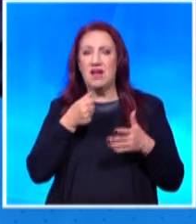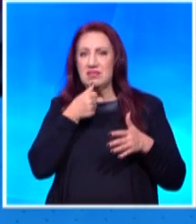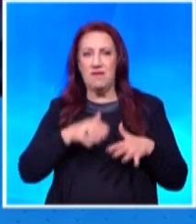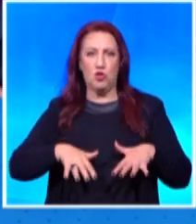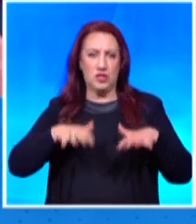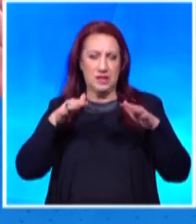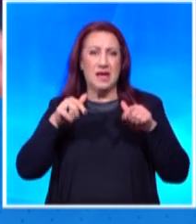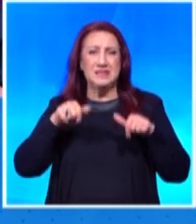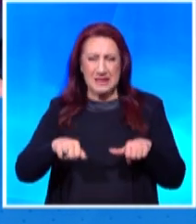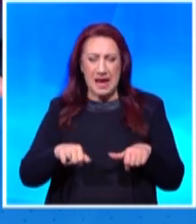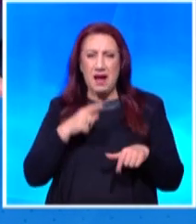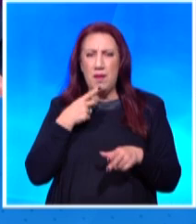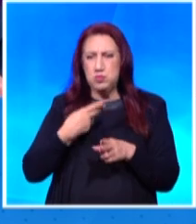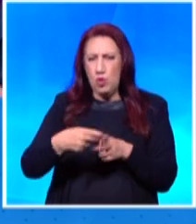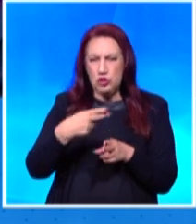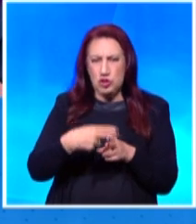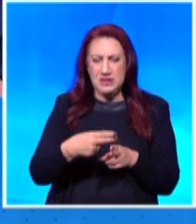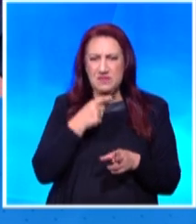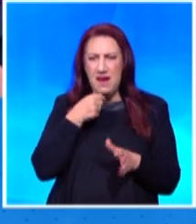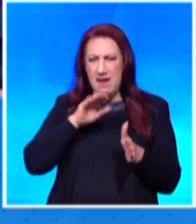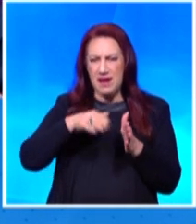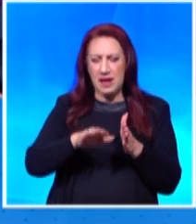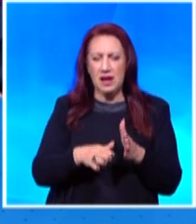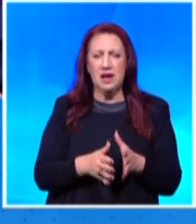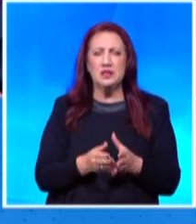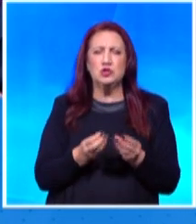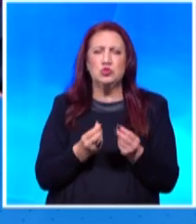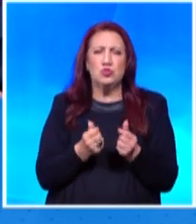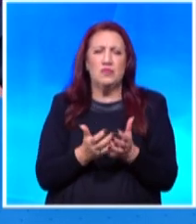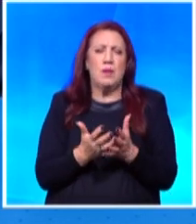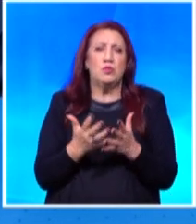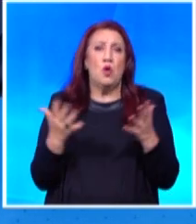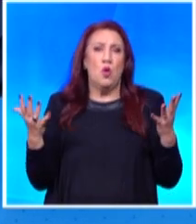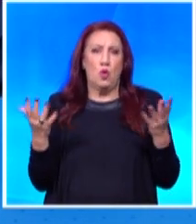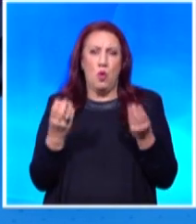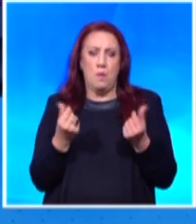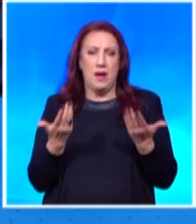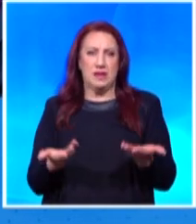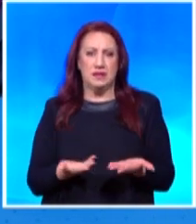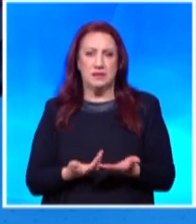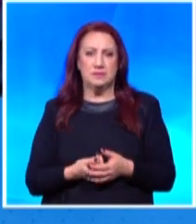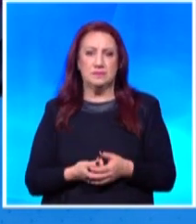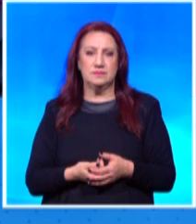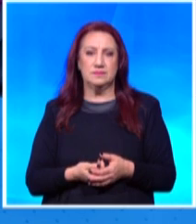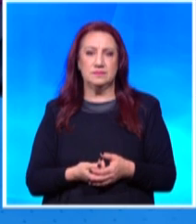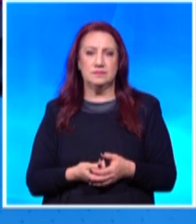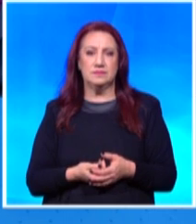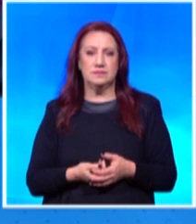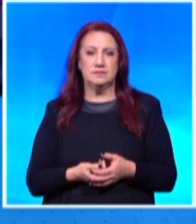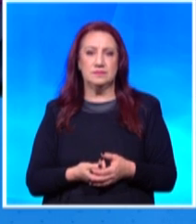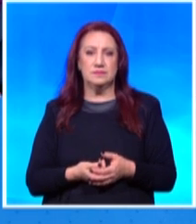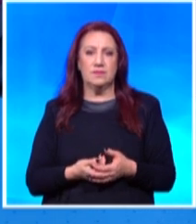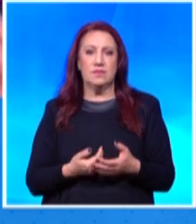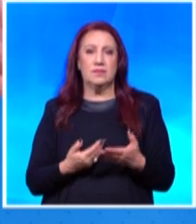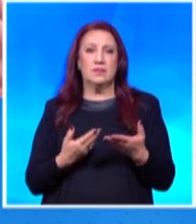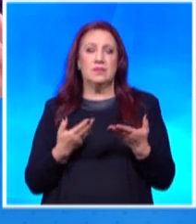пари. Една скоба да отворя. Толкова много пари, че влияят и върху други, как да